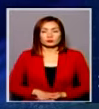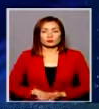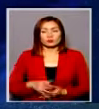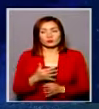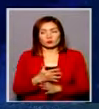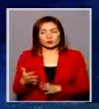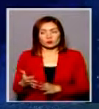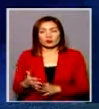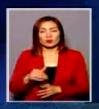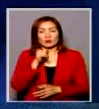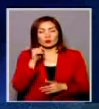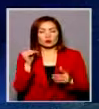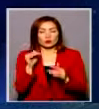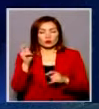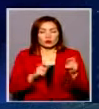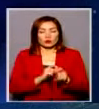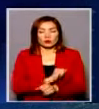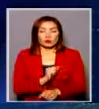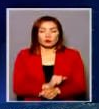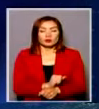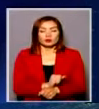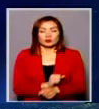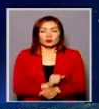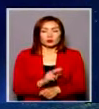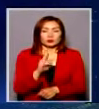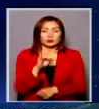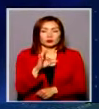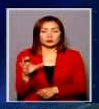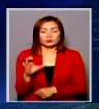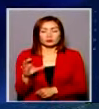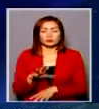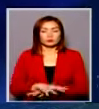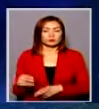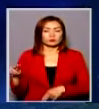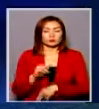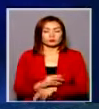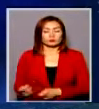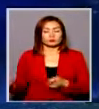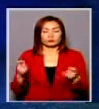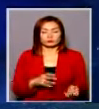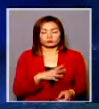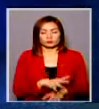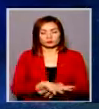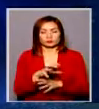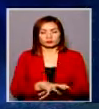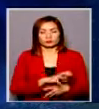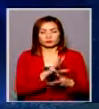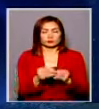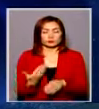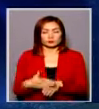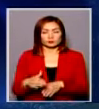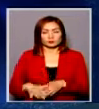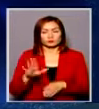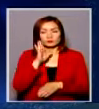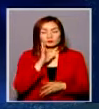затем, вчера, нами на данный КНС был запущен дополнительный насос. В результате